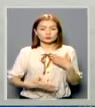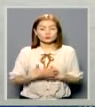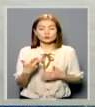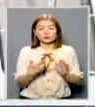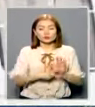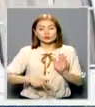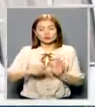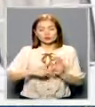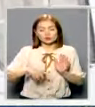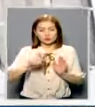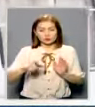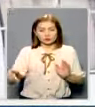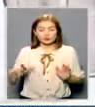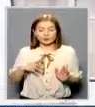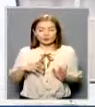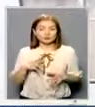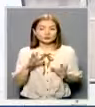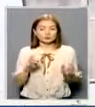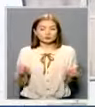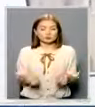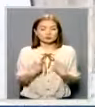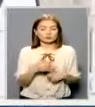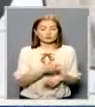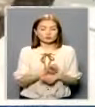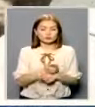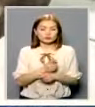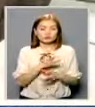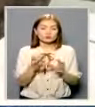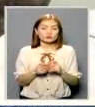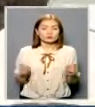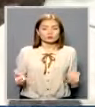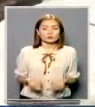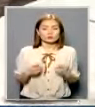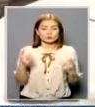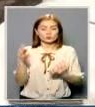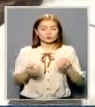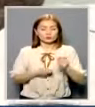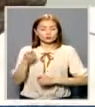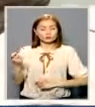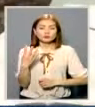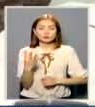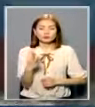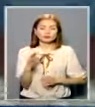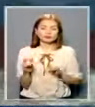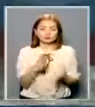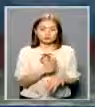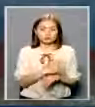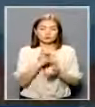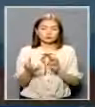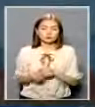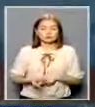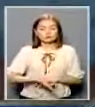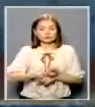80 человек которые незаконно перевозили рыбу более серьезные нарушения направили в суд всего таких 4 дело в общем